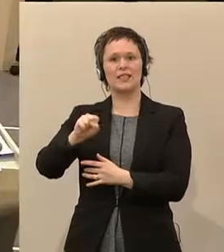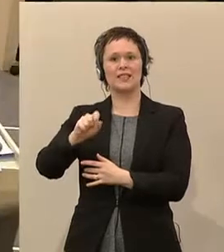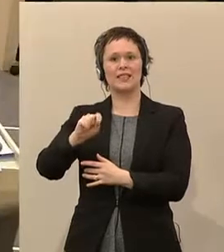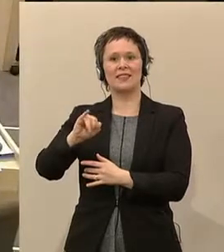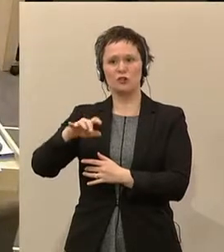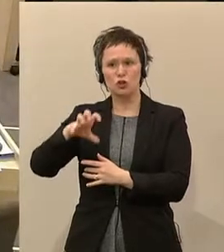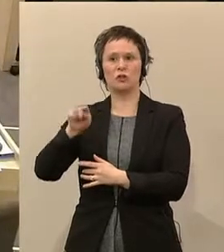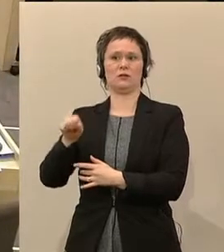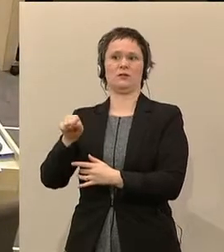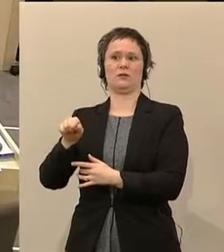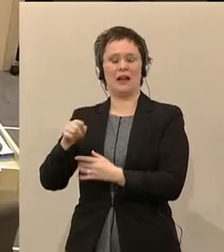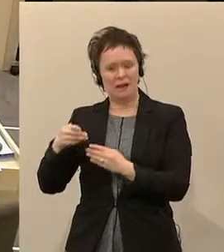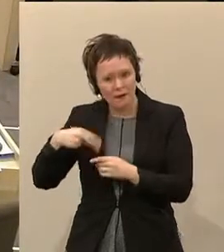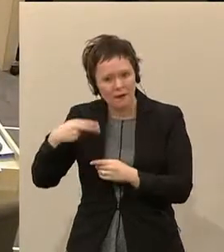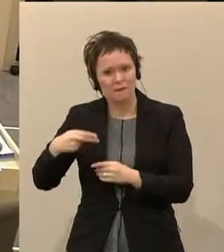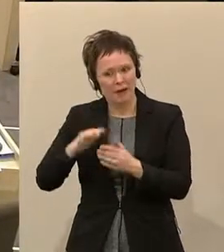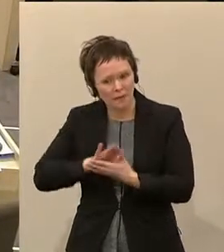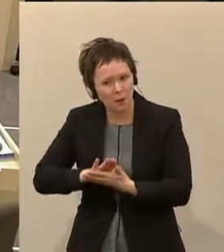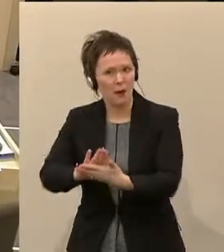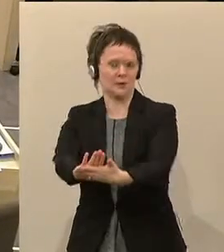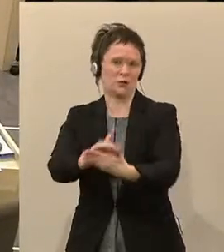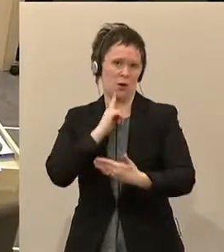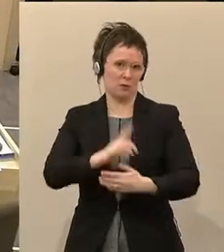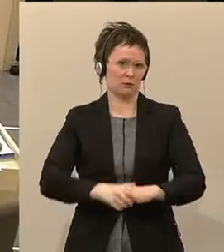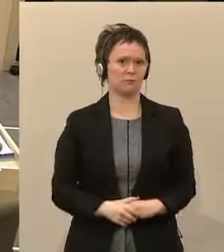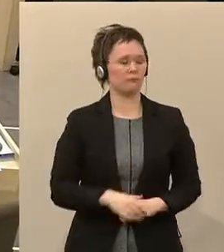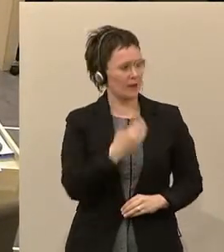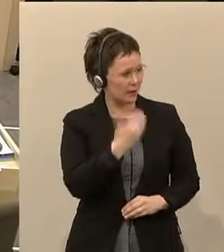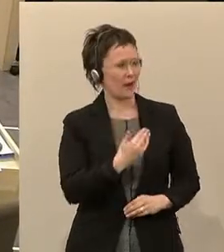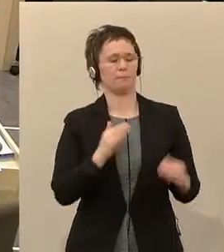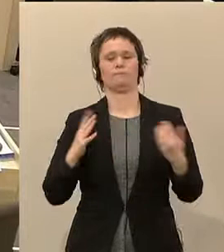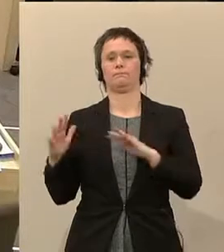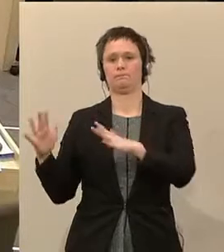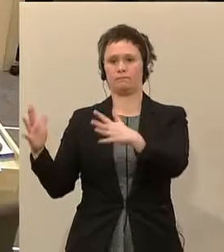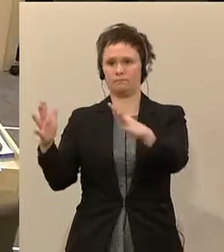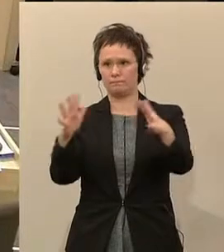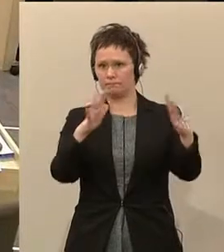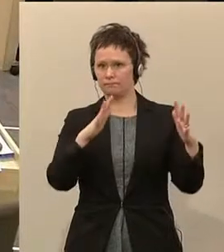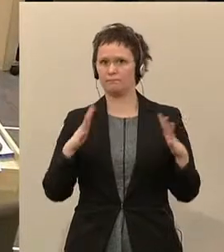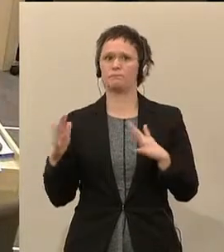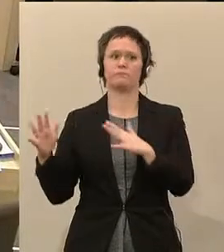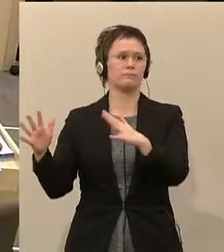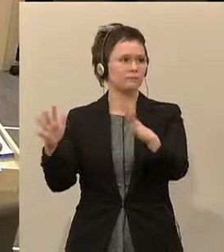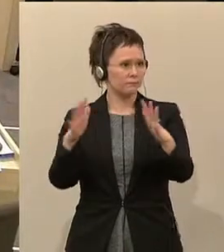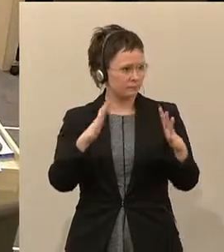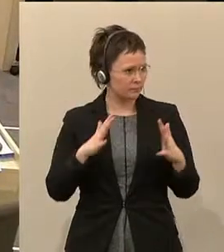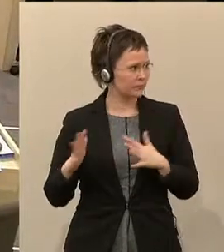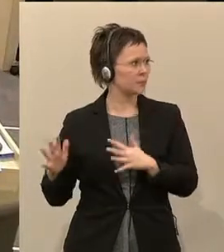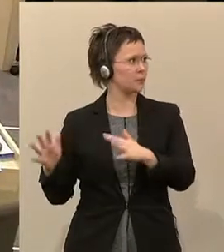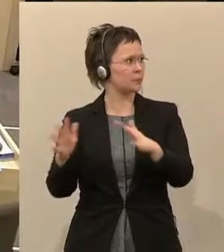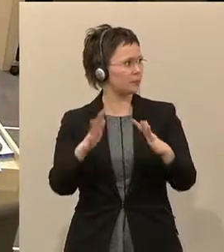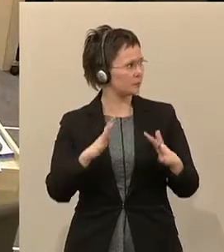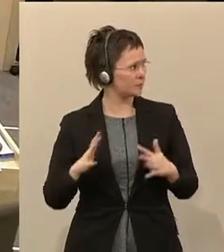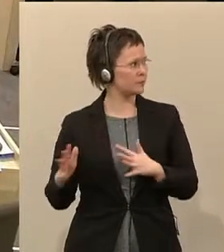Die Frage in Ihrer Anfrage zum Fall Friedrich F. in der Steiermark sei nicht ausreichend beantwortet worden, sagt Sabine Schatz von der SPÖ.